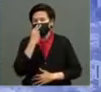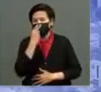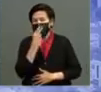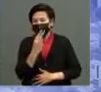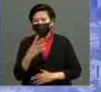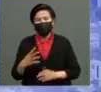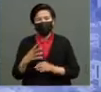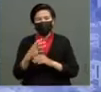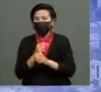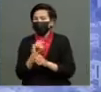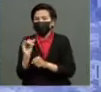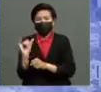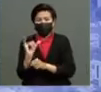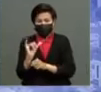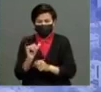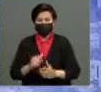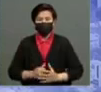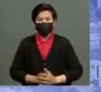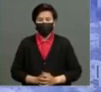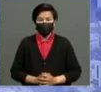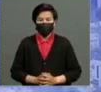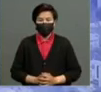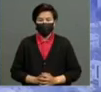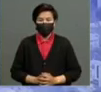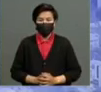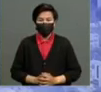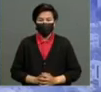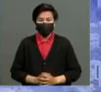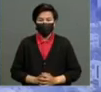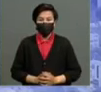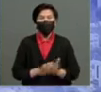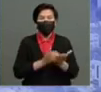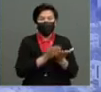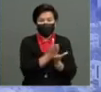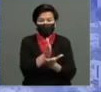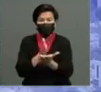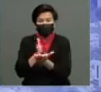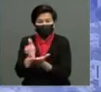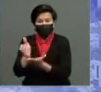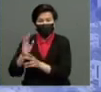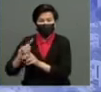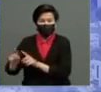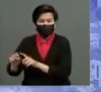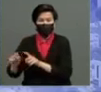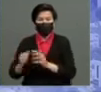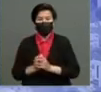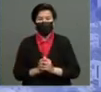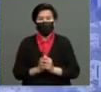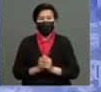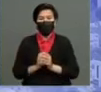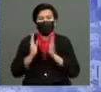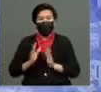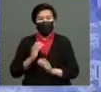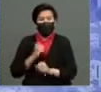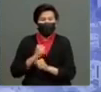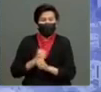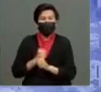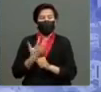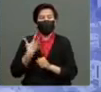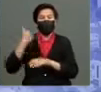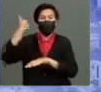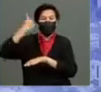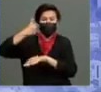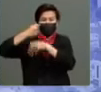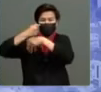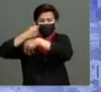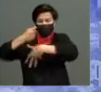ข้อสรุปไปตรงนี้ได้แต่ทุกภาคส่วนนะครับโดยเฉพาะผู้บริหารของทางกระทรวงสาธารณสุขของ